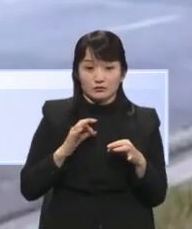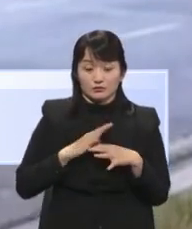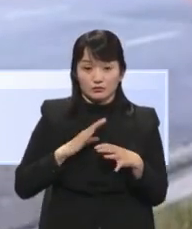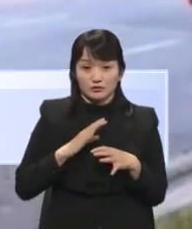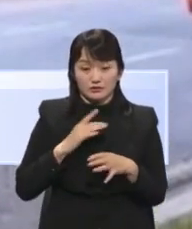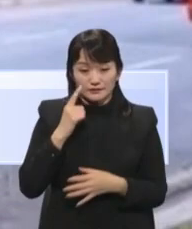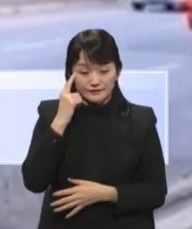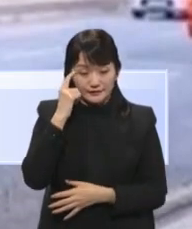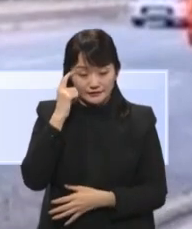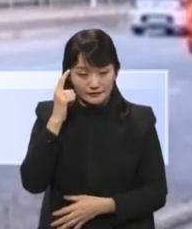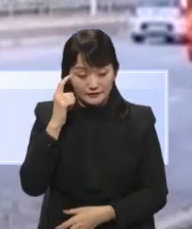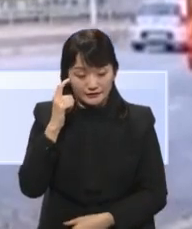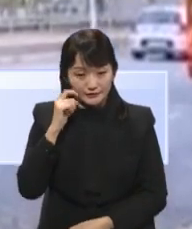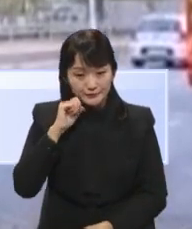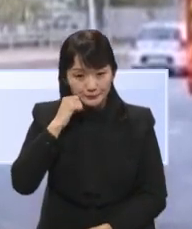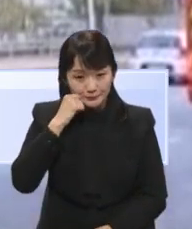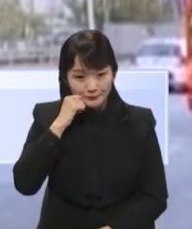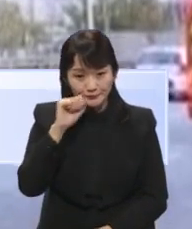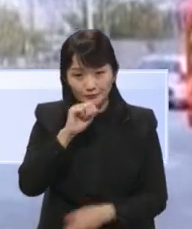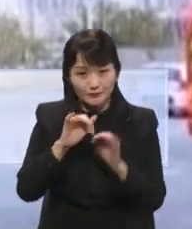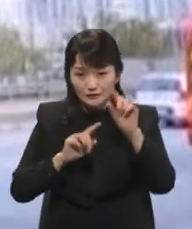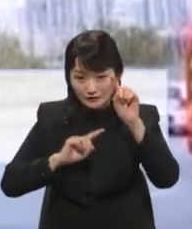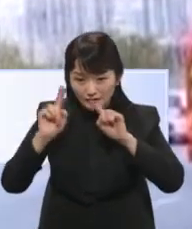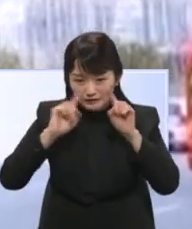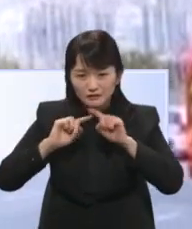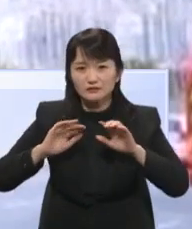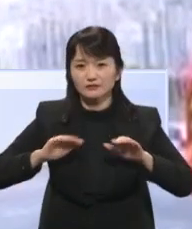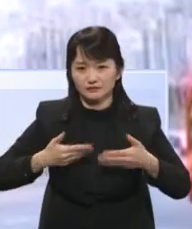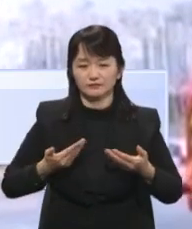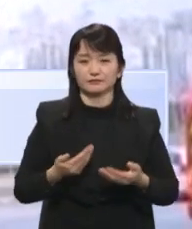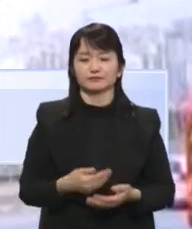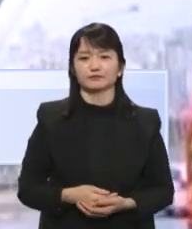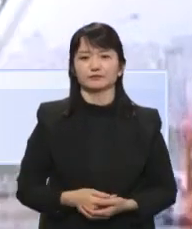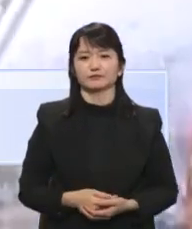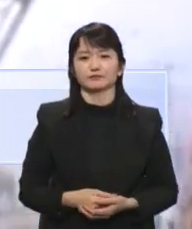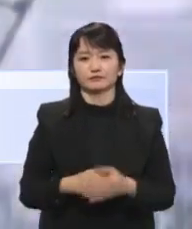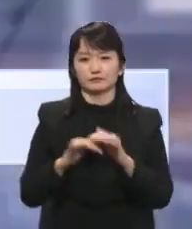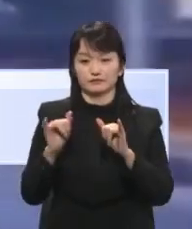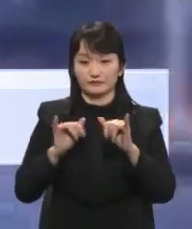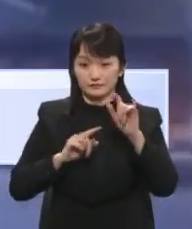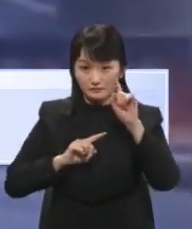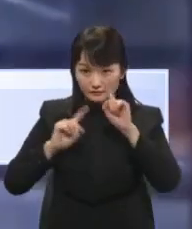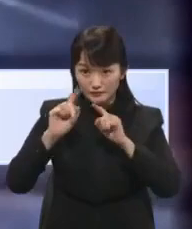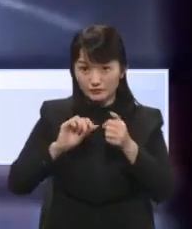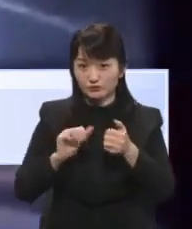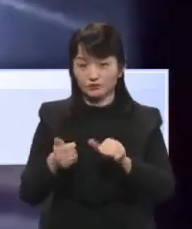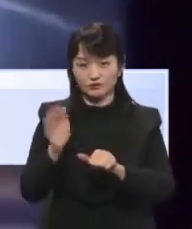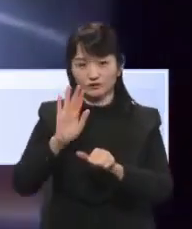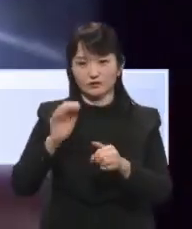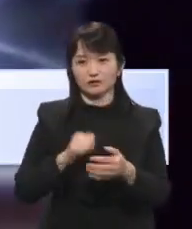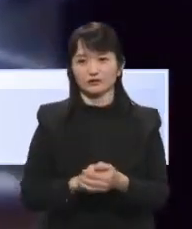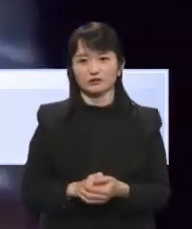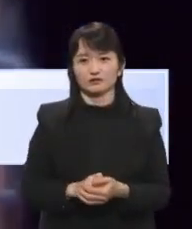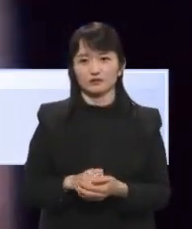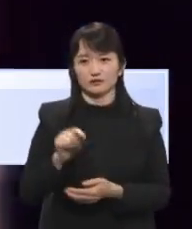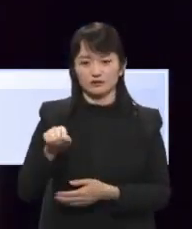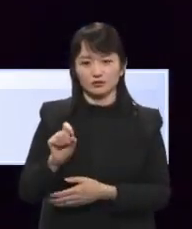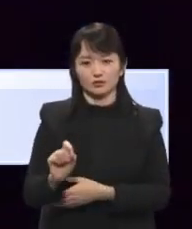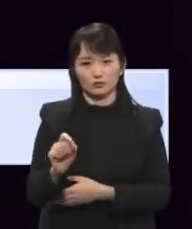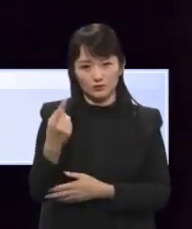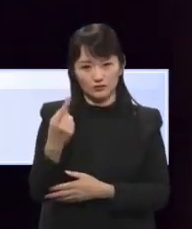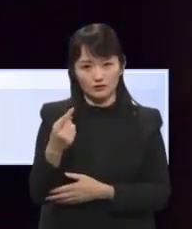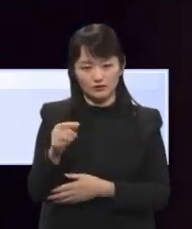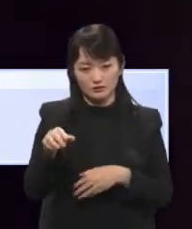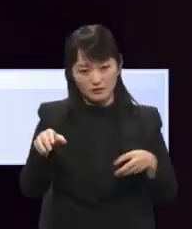다행히 운전자가 큰 부상을 입지는 않았다고 합니다 어 어떤 뭐 임명패 아니면 저 사고로 인해서 추가적인 뭐 2차 사고나 이런게